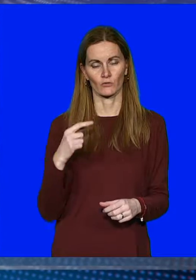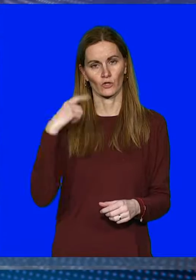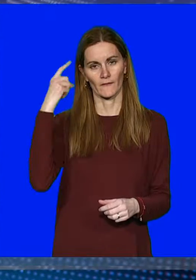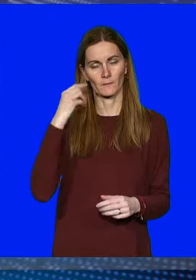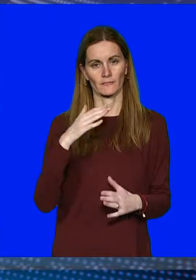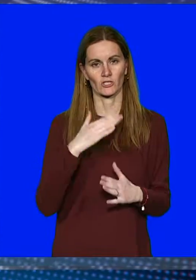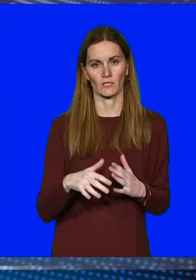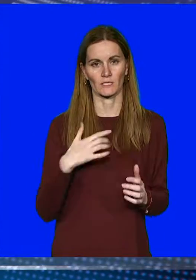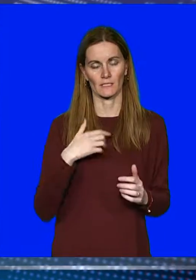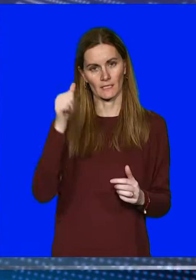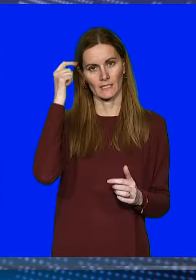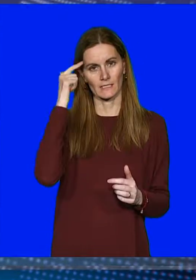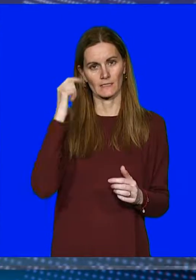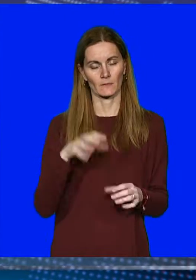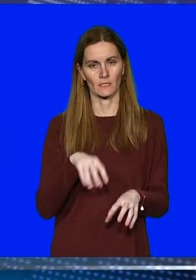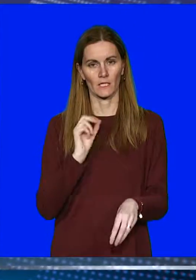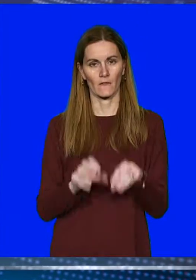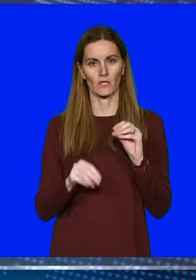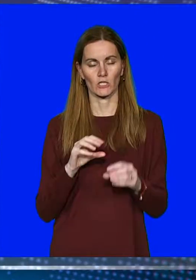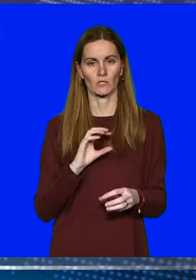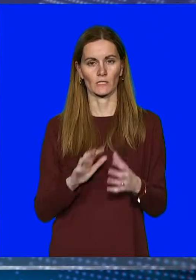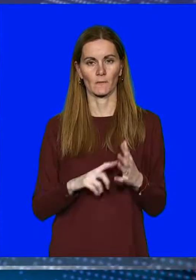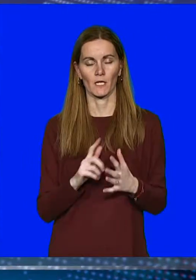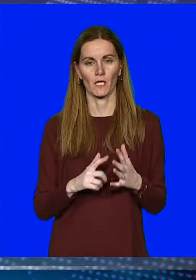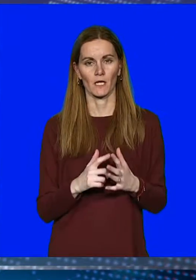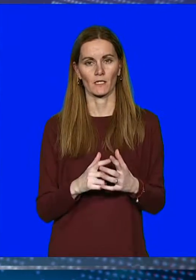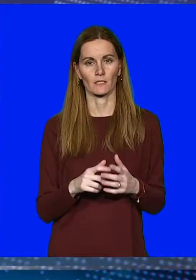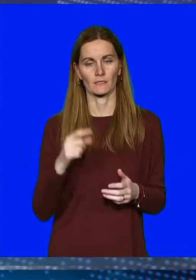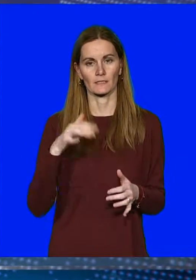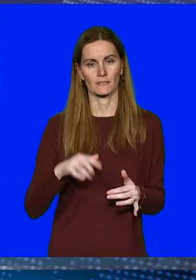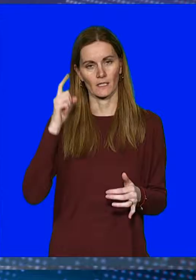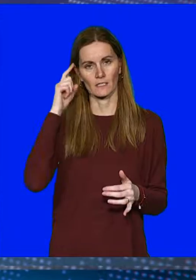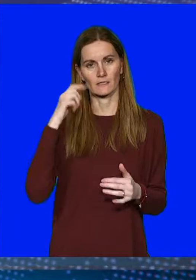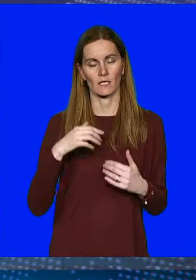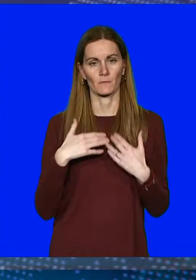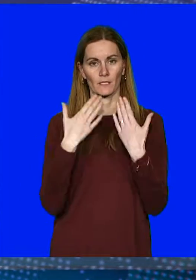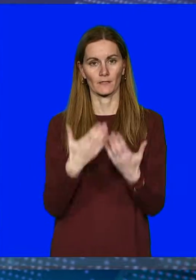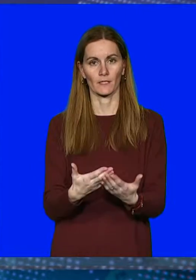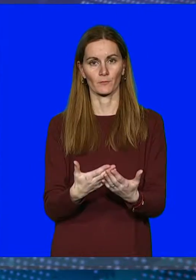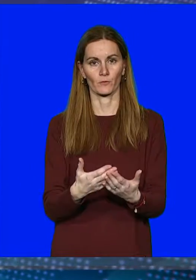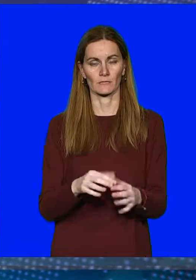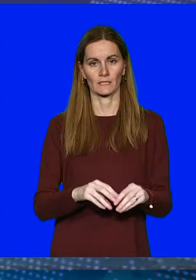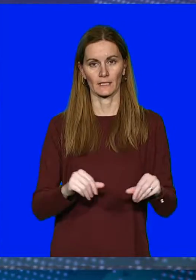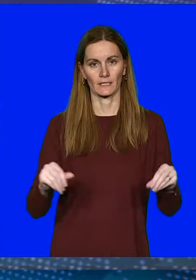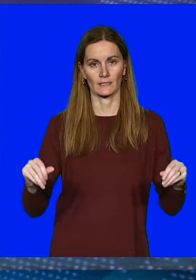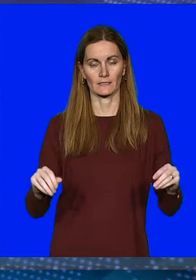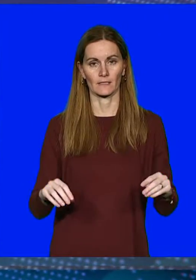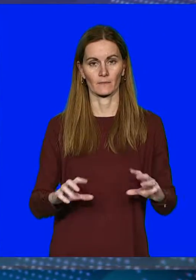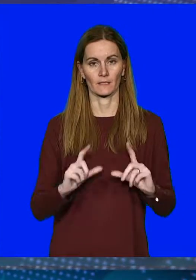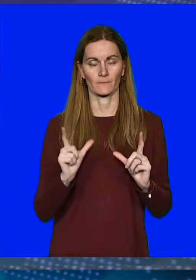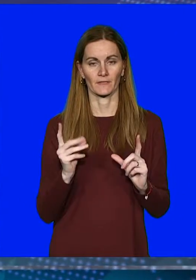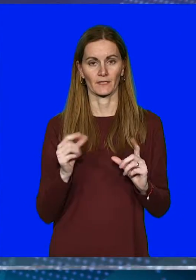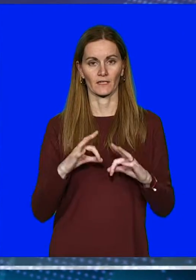kraj. Sad znam da našao sam razlog za sva jutra. Sad znam da postoji i na